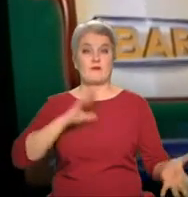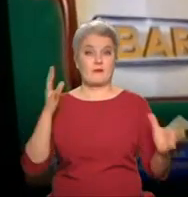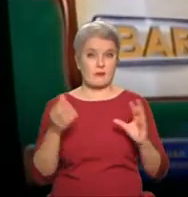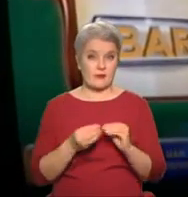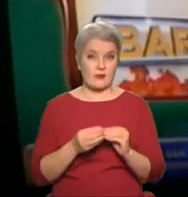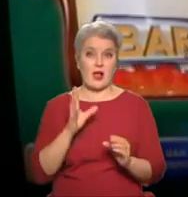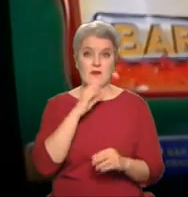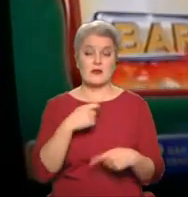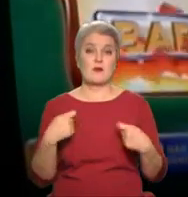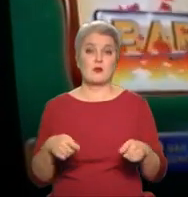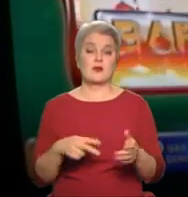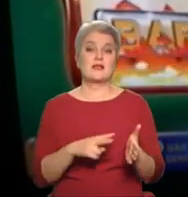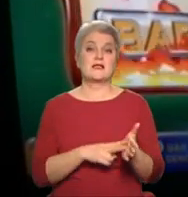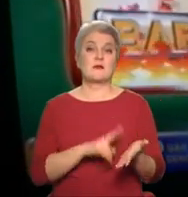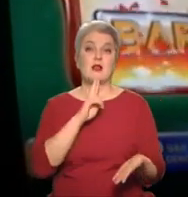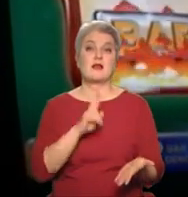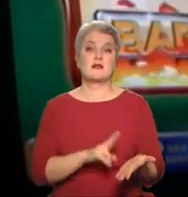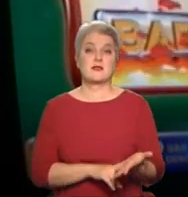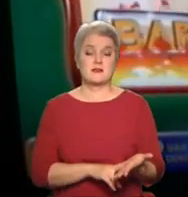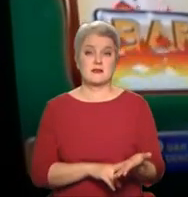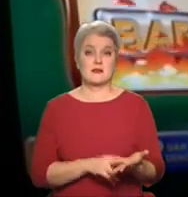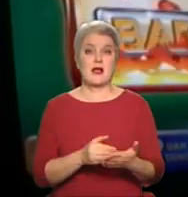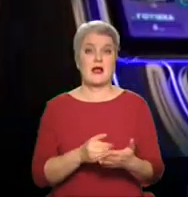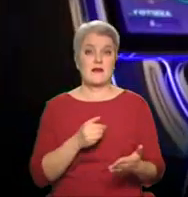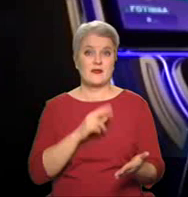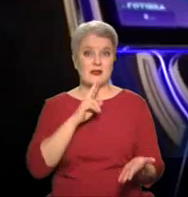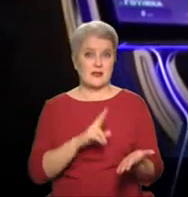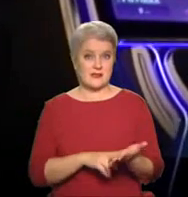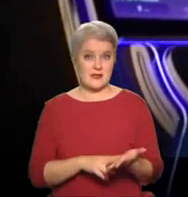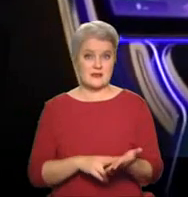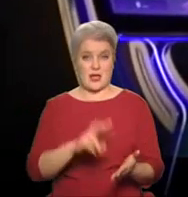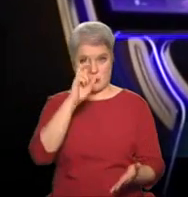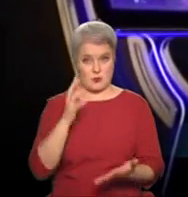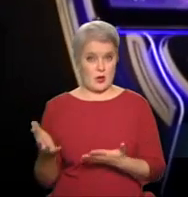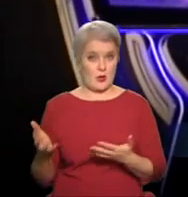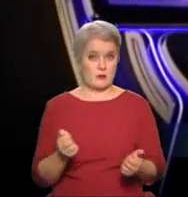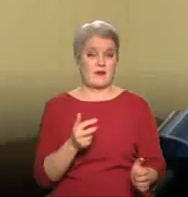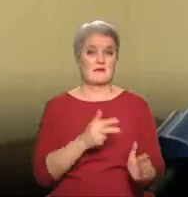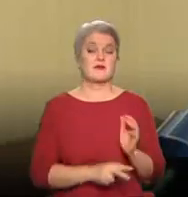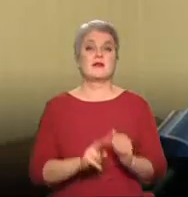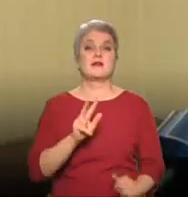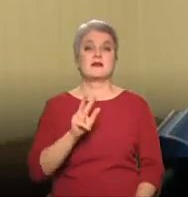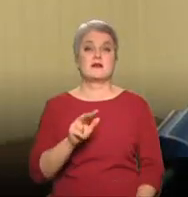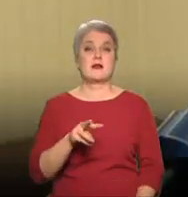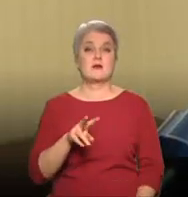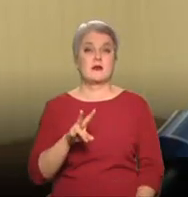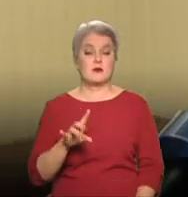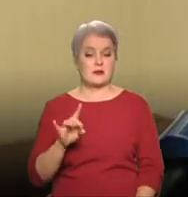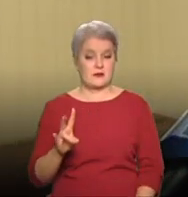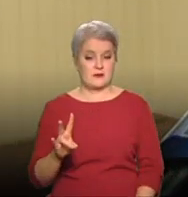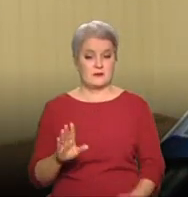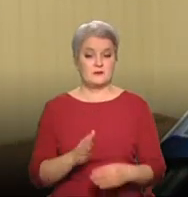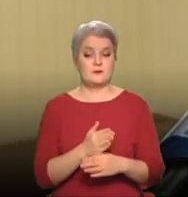продати 7 ліцензій. Від їх реалізації в бюджет надійшло понад 273 мільйони гривень. Вони розподіляються на